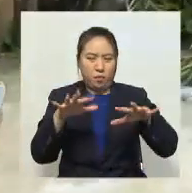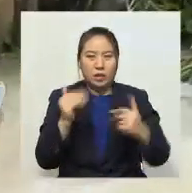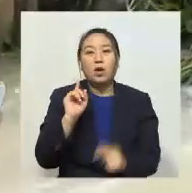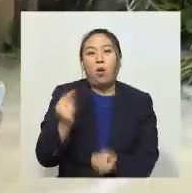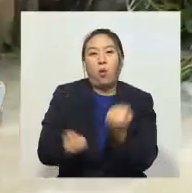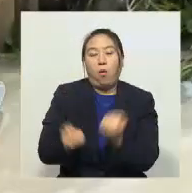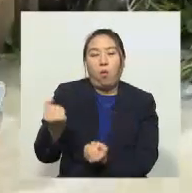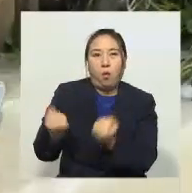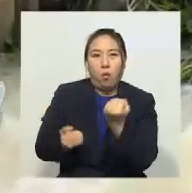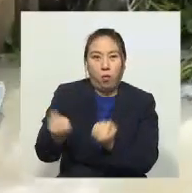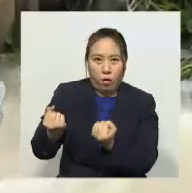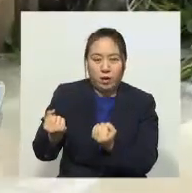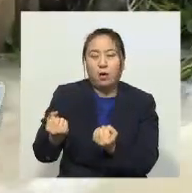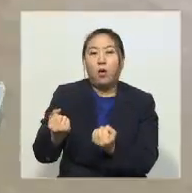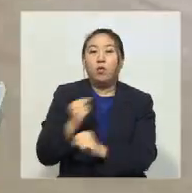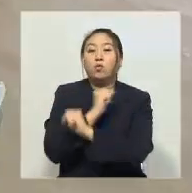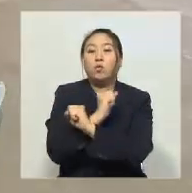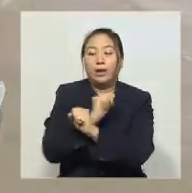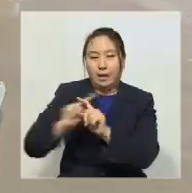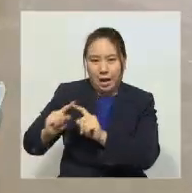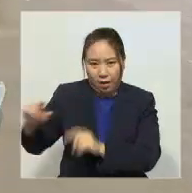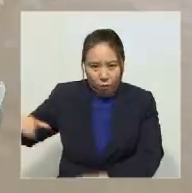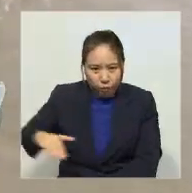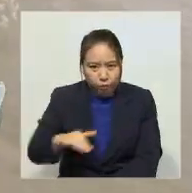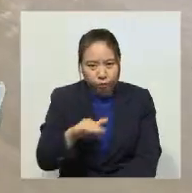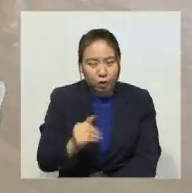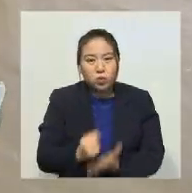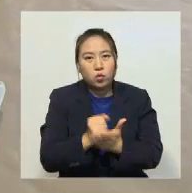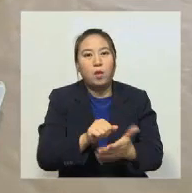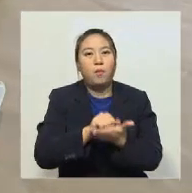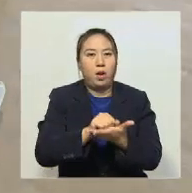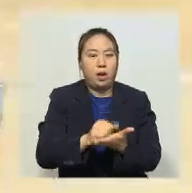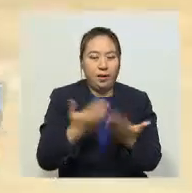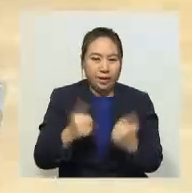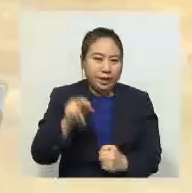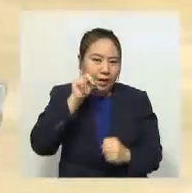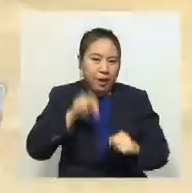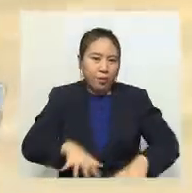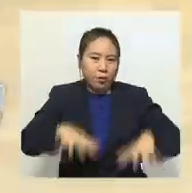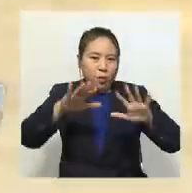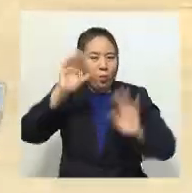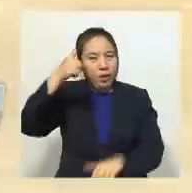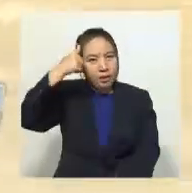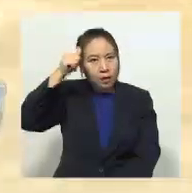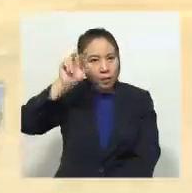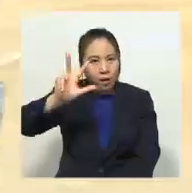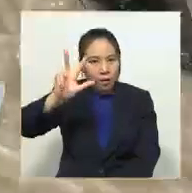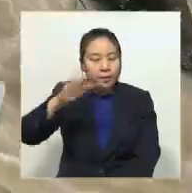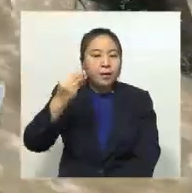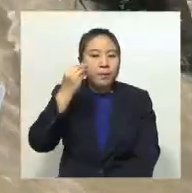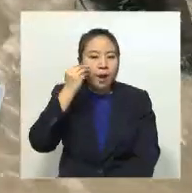ศิลานครที่นำมาให้บริการประธานกู้ชีพกู้ภัยศิลานครระบุว่าน้ำท่วมมาแล้ว3วันชาวบ้านหลายชุมช